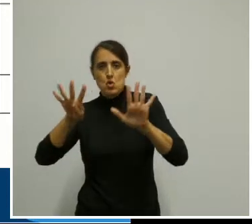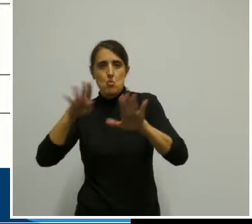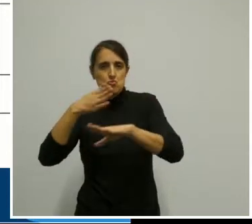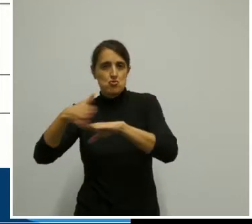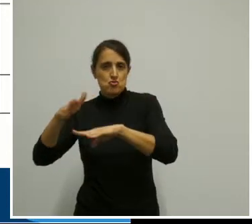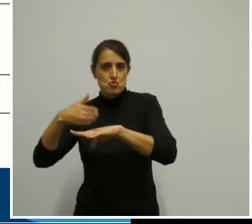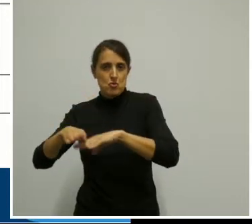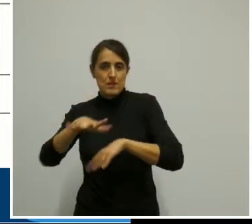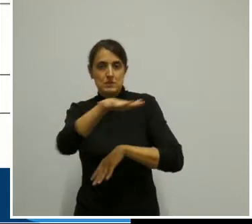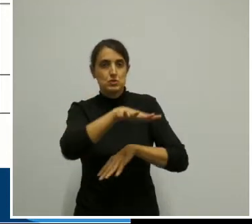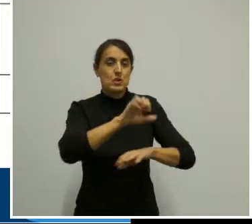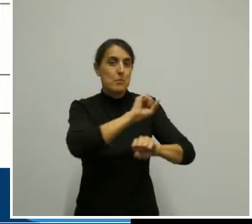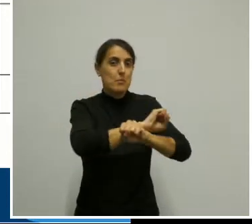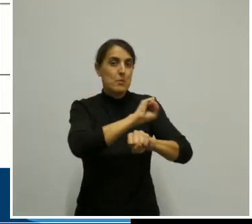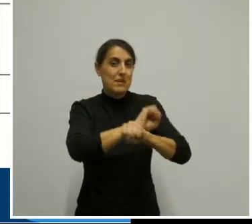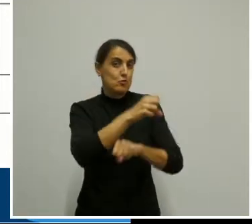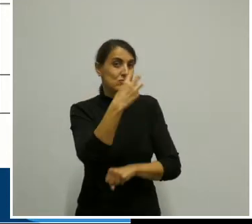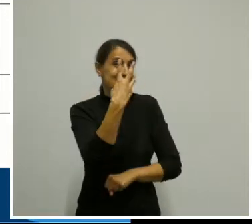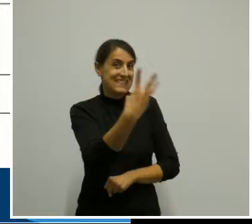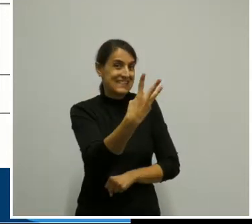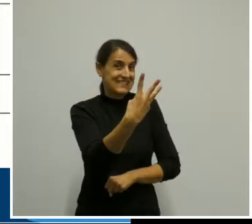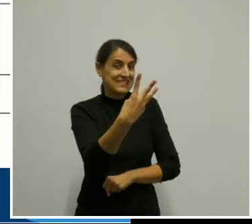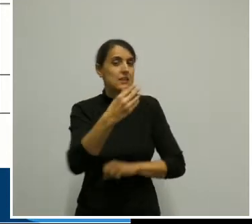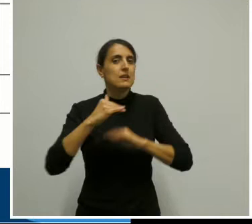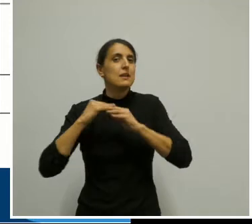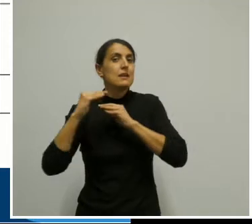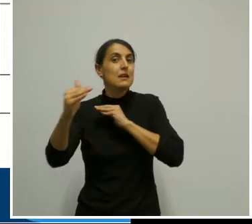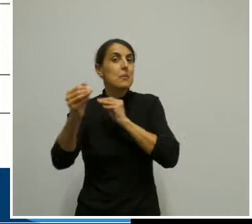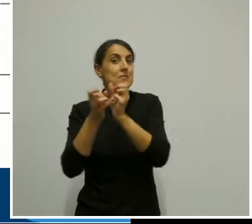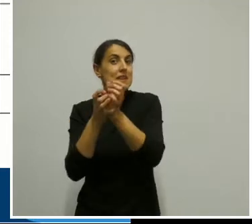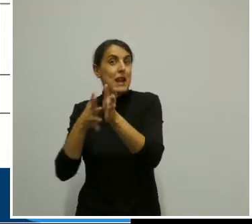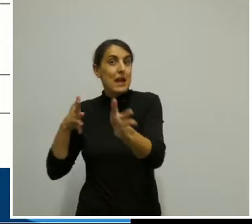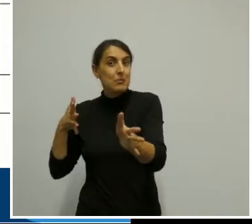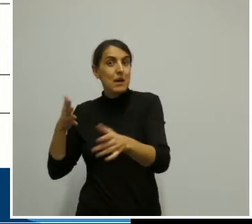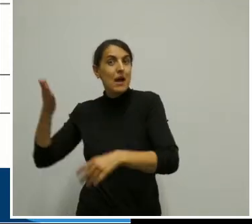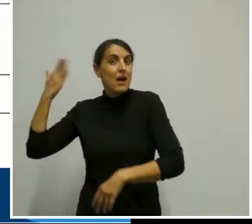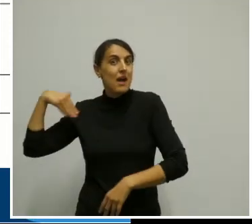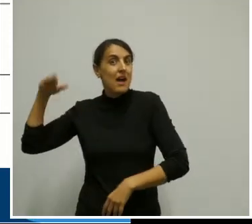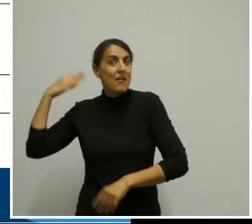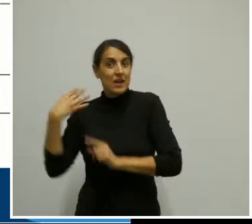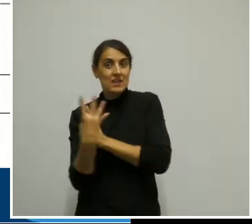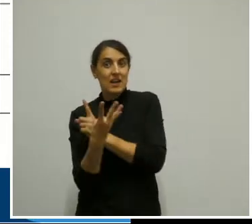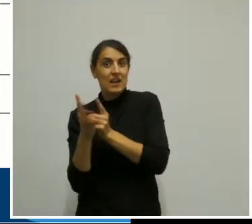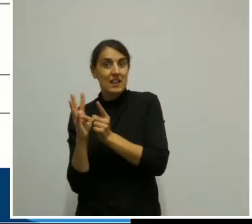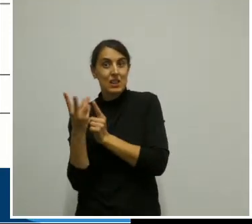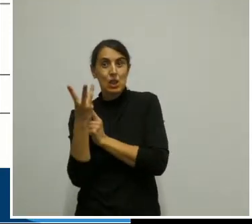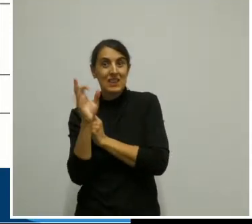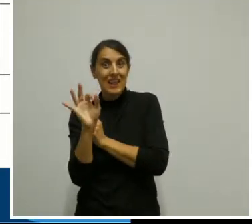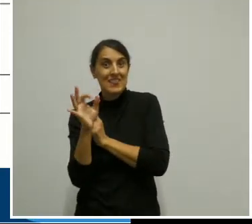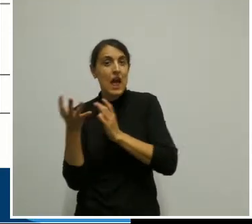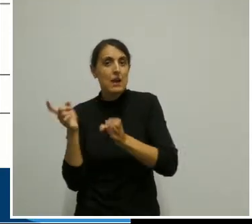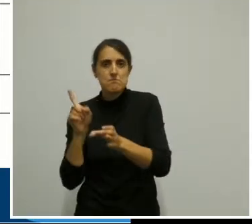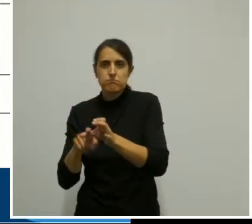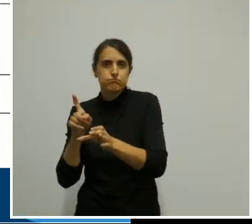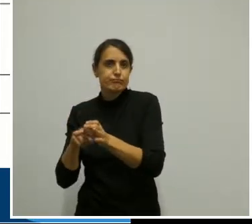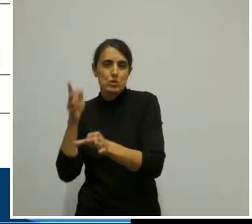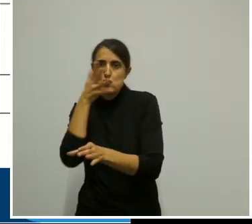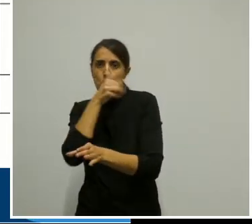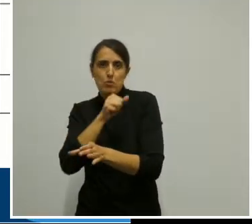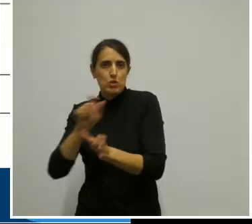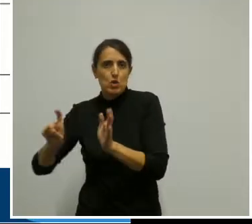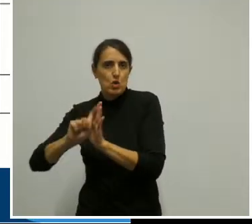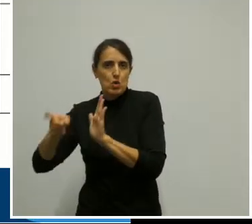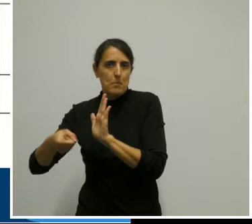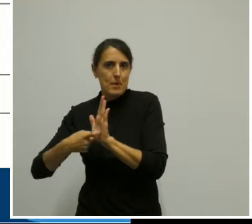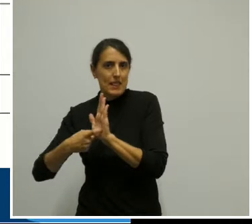hi ha 3 vacants, i a Camp de l'Arpa, allà on la ràtio era 30, hi ha 0 vacants. I a la concertada doncs, hi ha